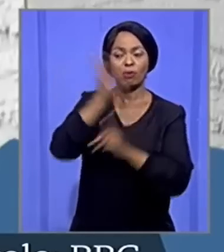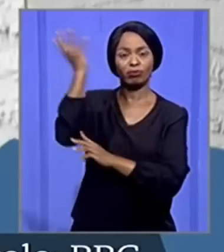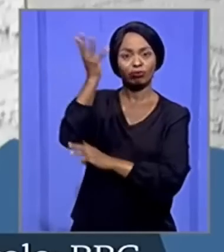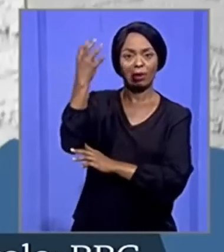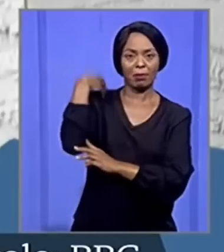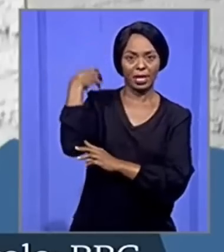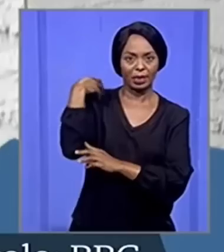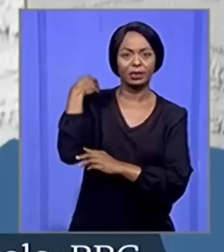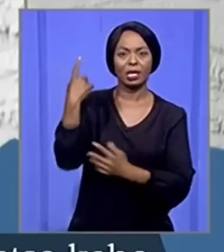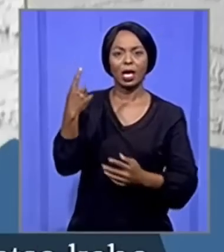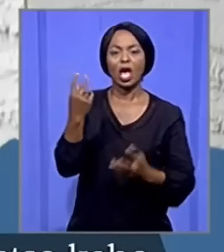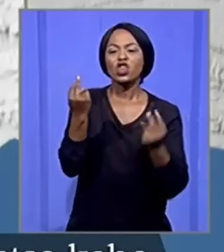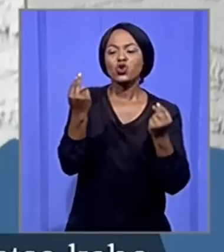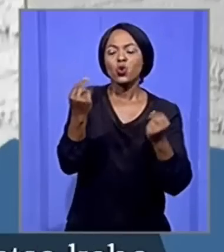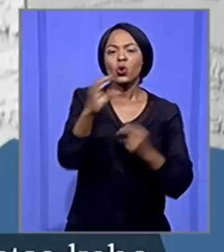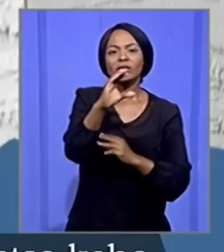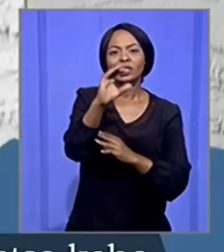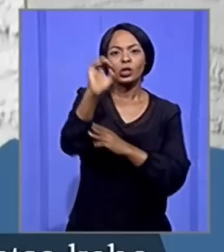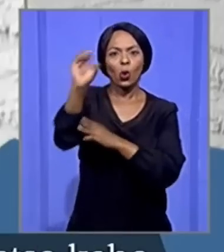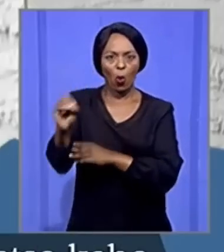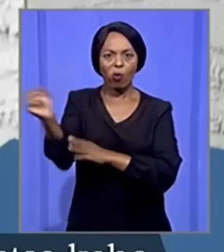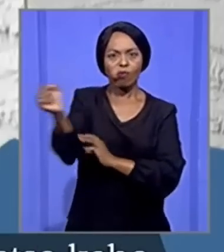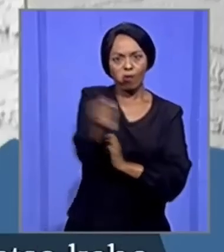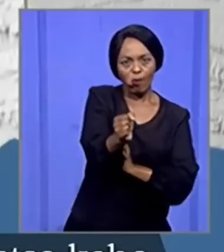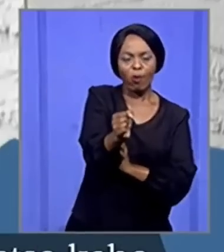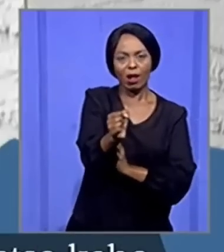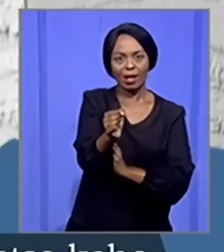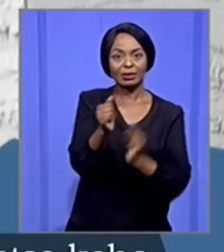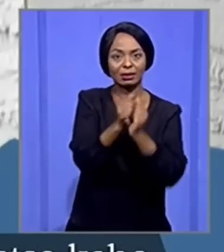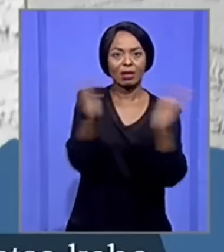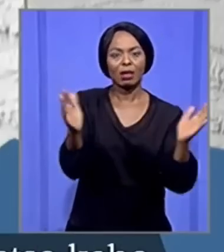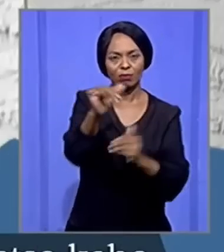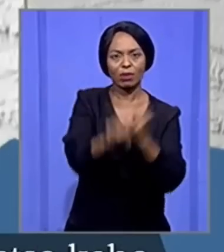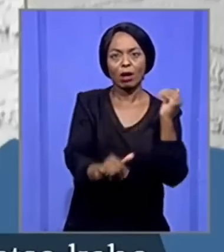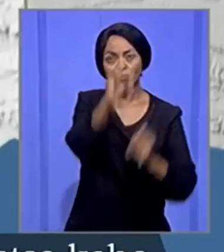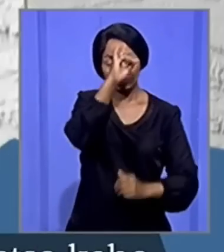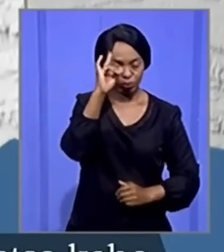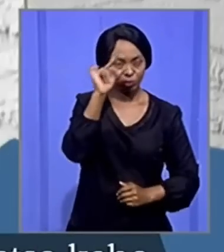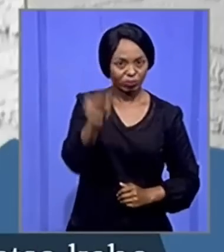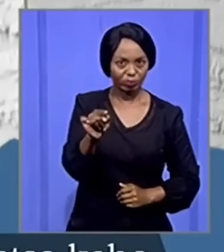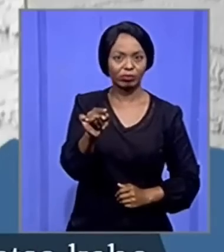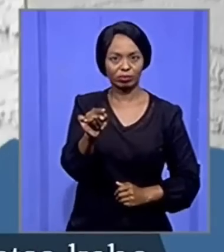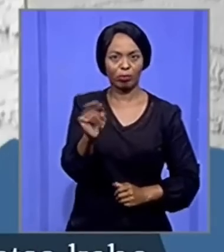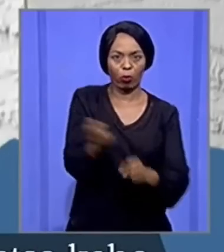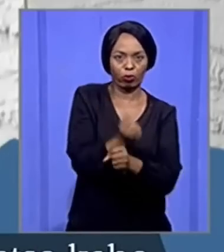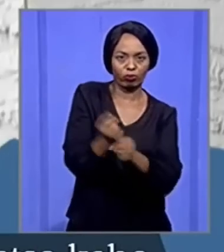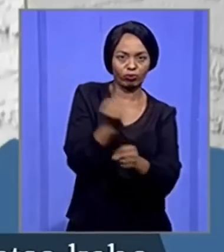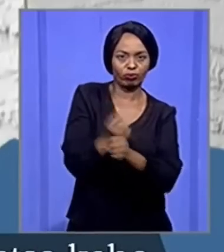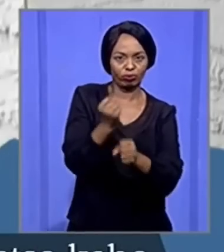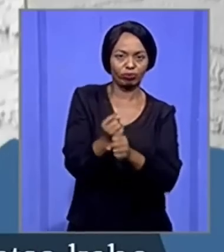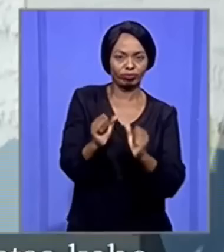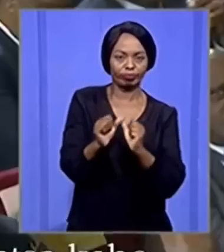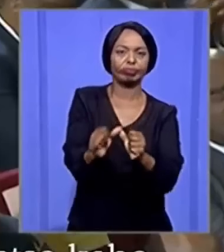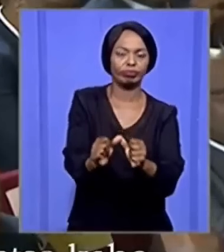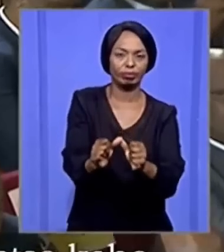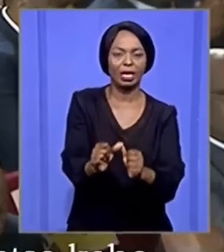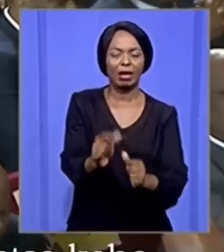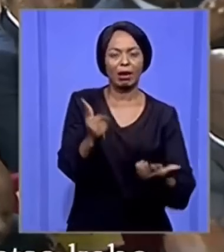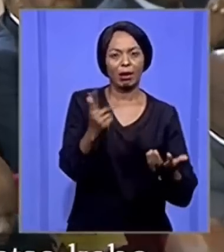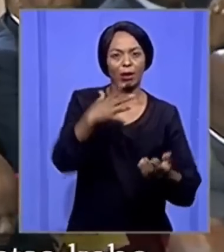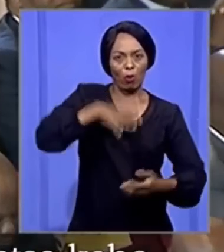new CEO ko Eskom o tlo thoma ka March and then re nyaka gore ke se ba mo